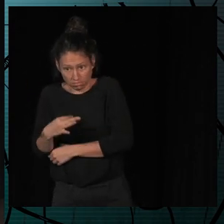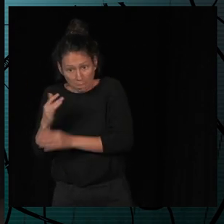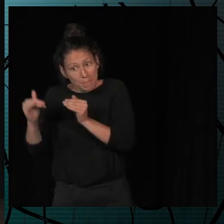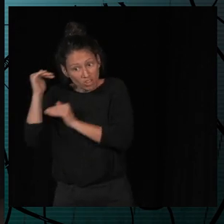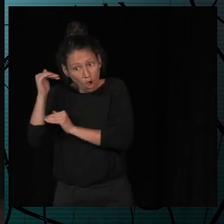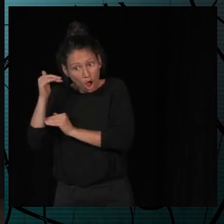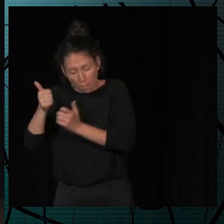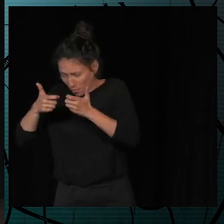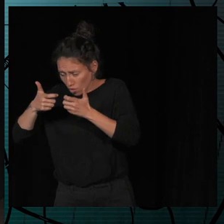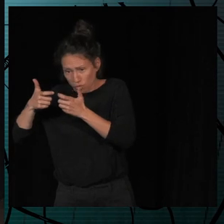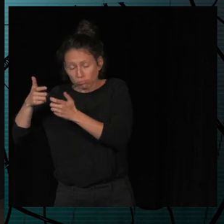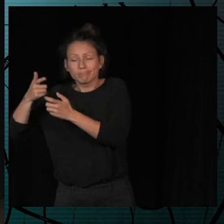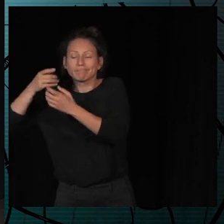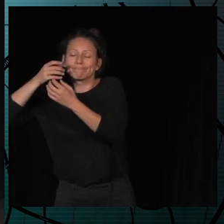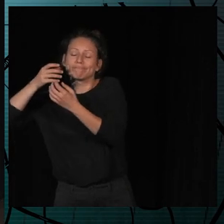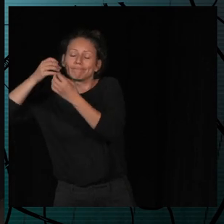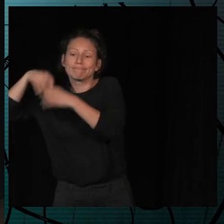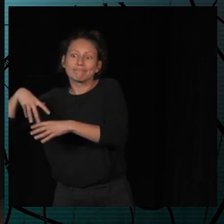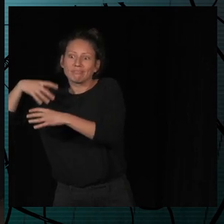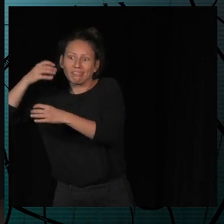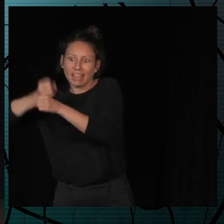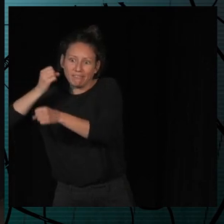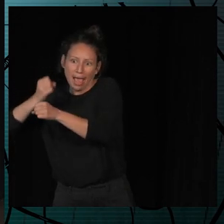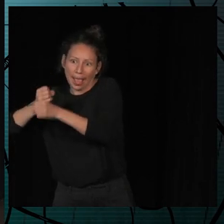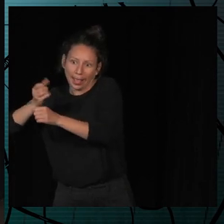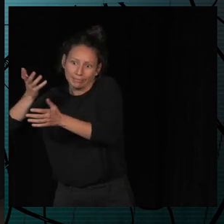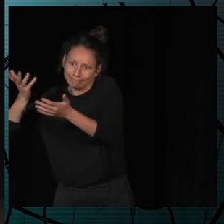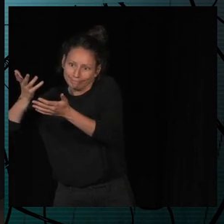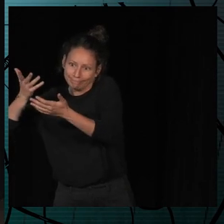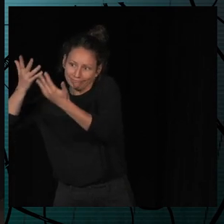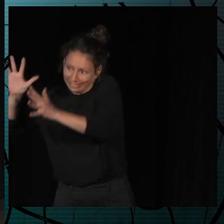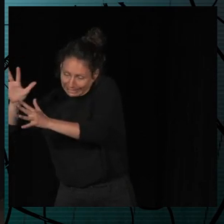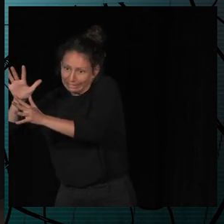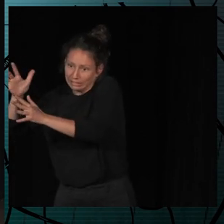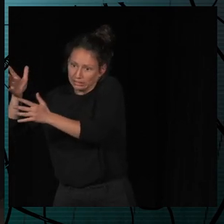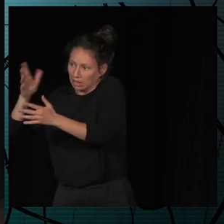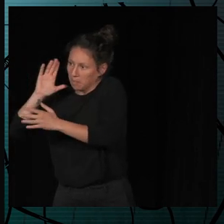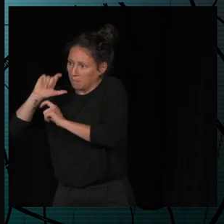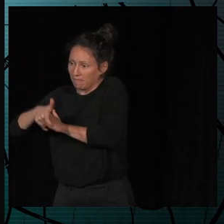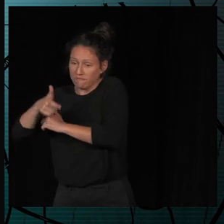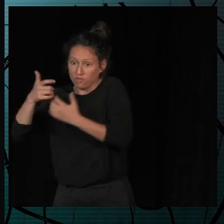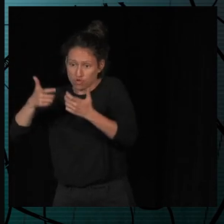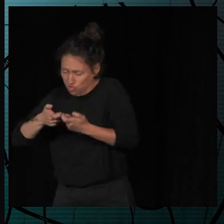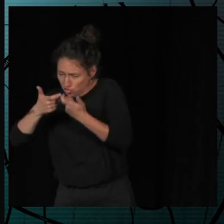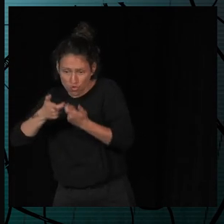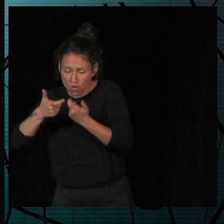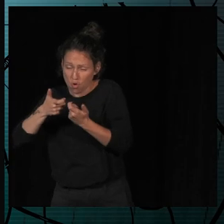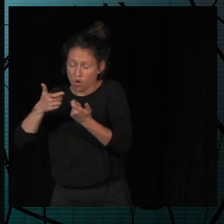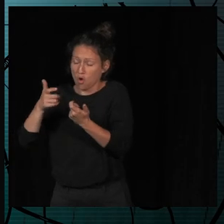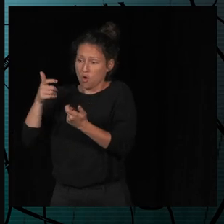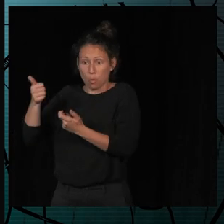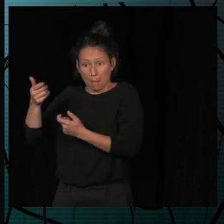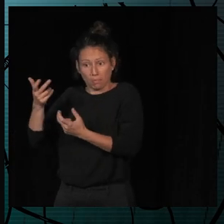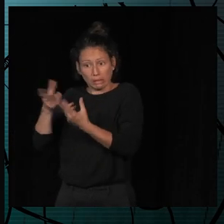s'était mis à jouer comme un fou etadctologue me disait je n'en empêche pas parce que je préfère qu'il fasse ça plutôt que s'alcooliser ou